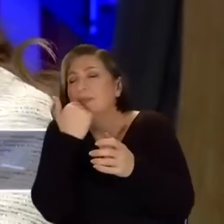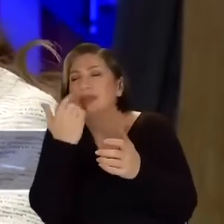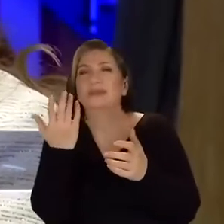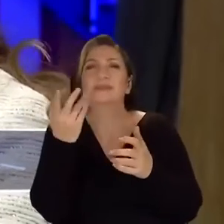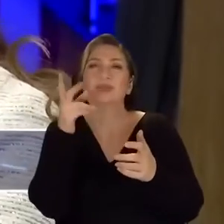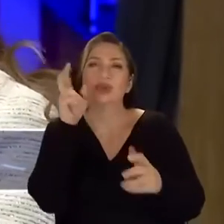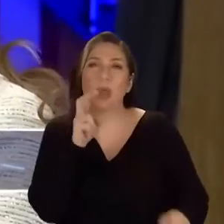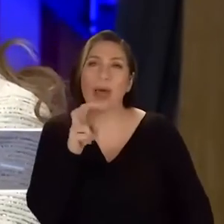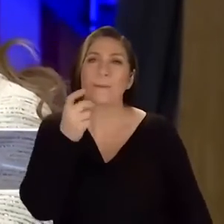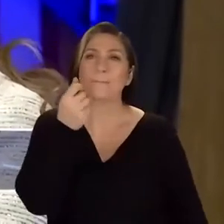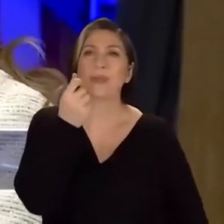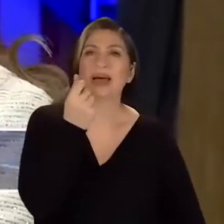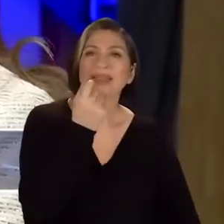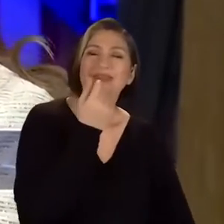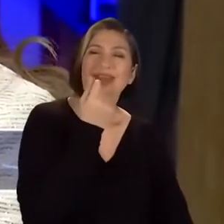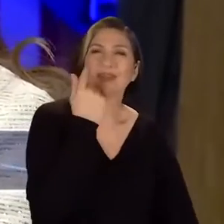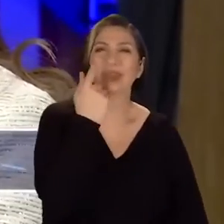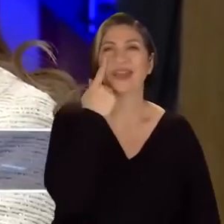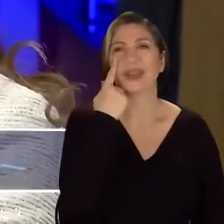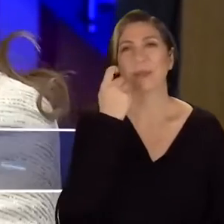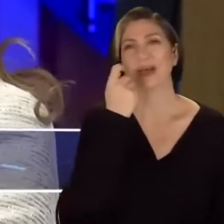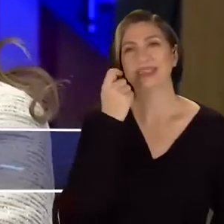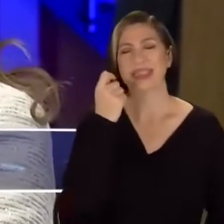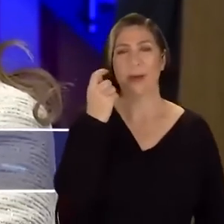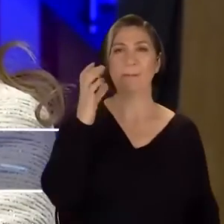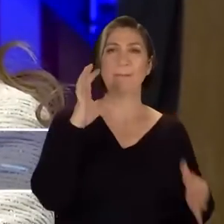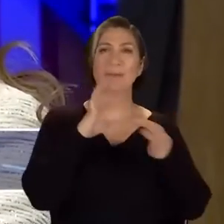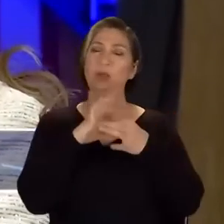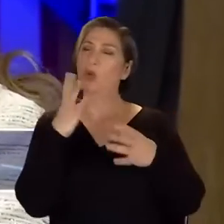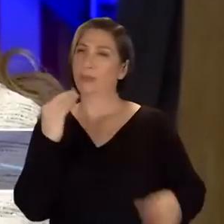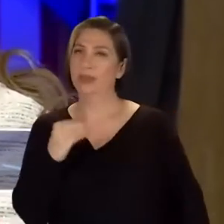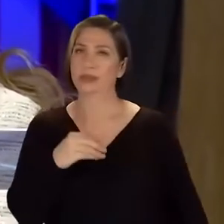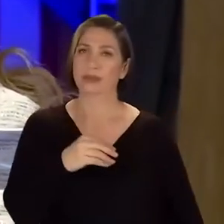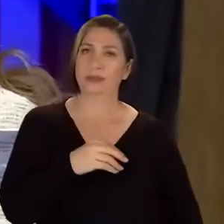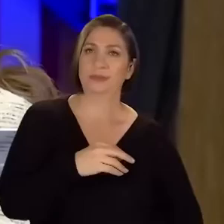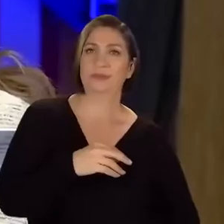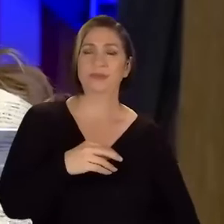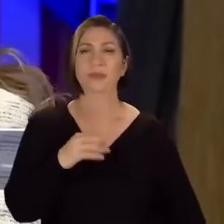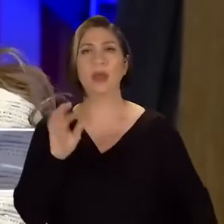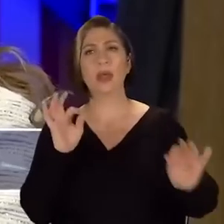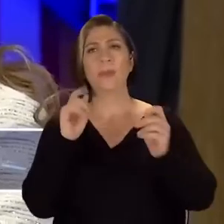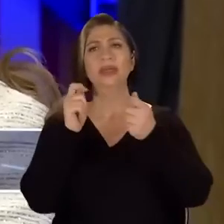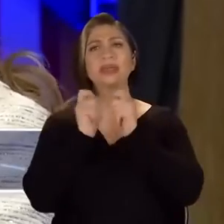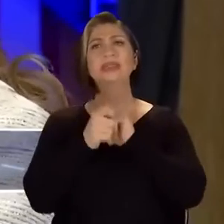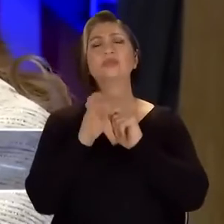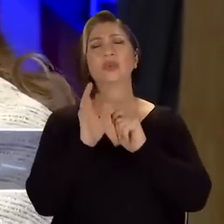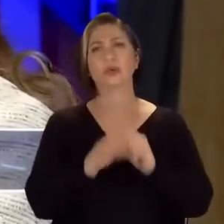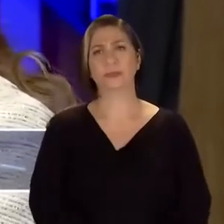bir dolara, fiat currency dediğimiz devlet parasına endeksli olabilir. Sabit fiyatı değişmiyor Bitcoin